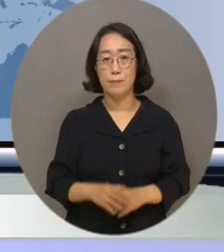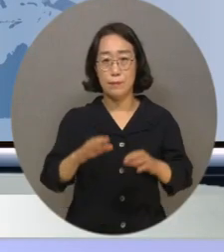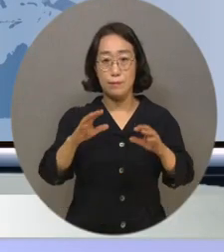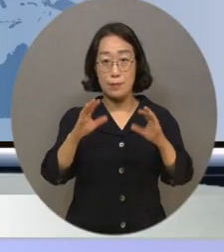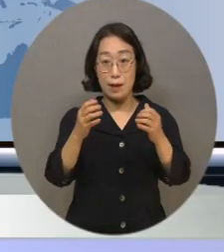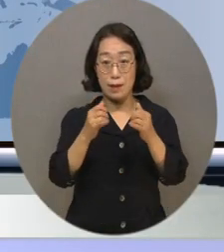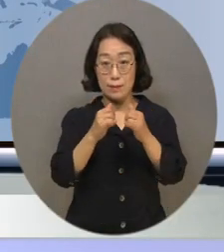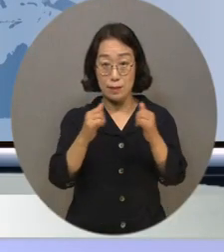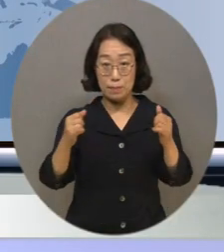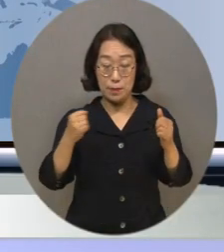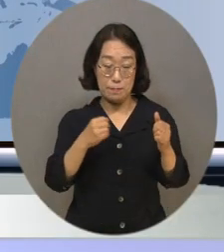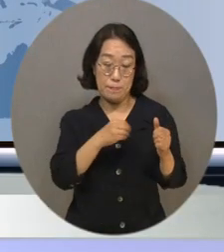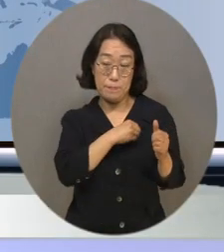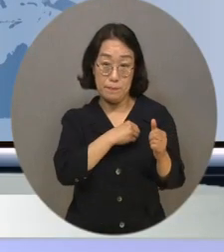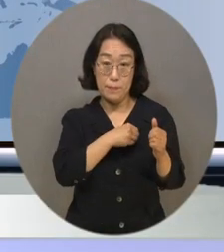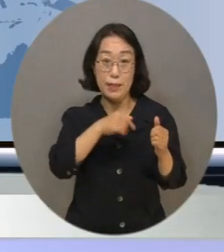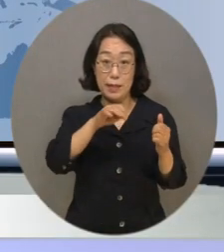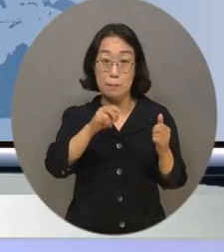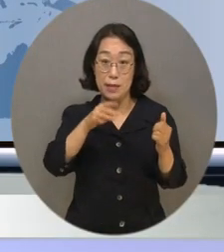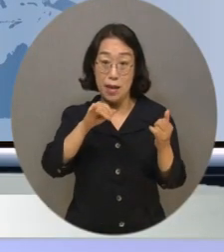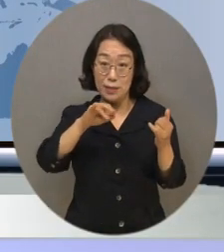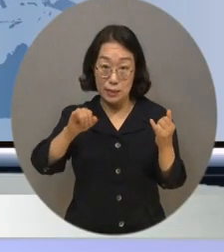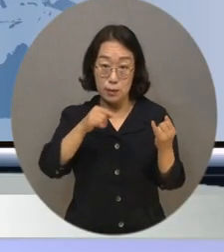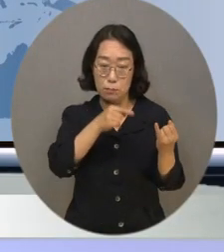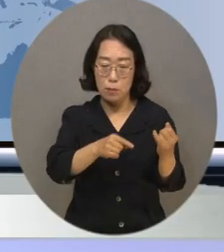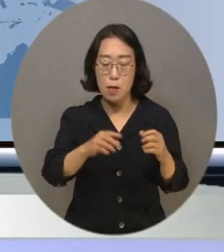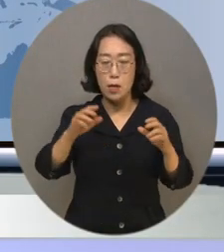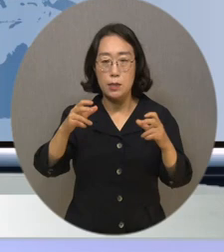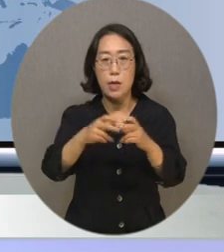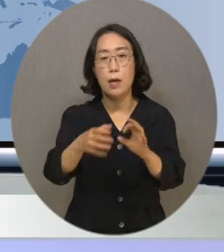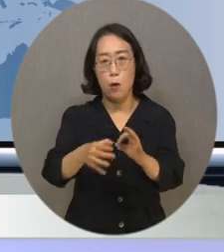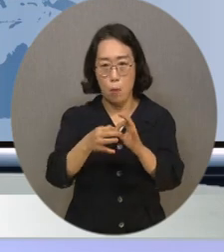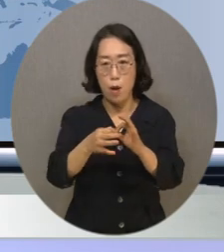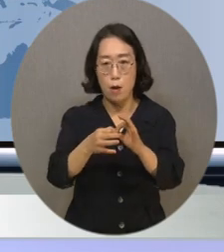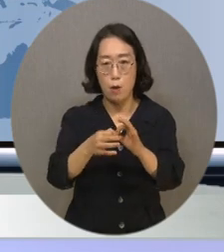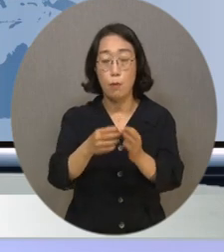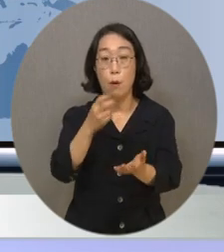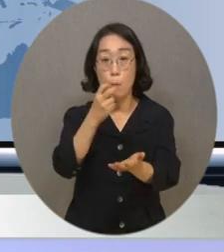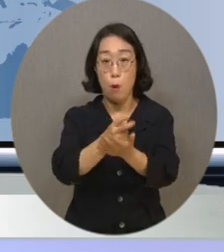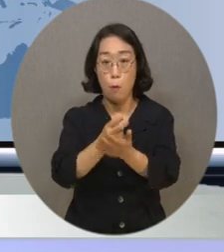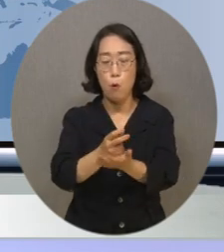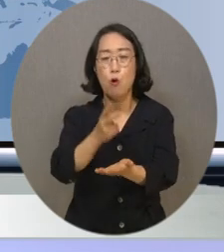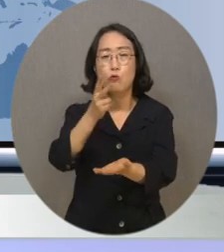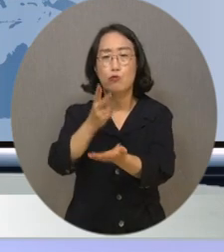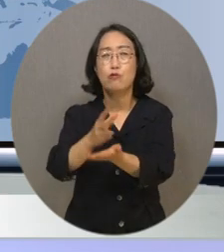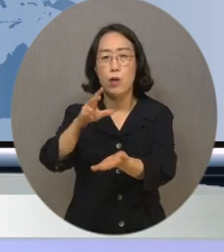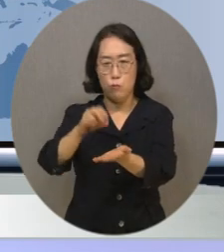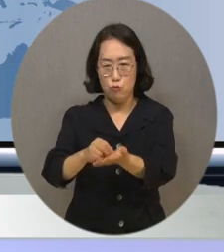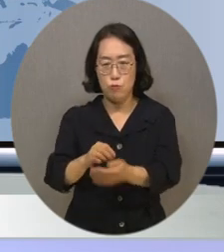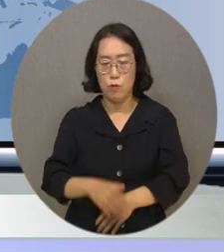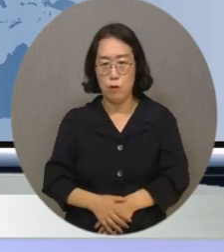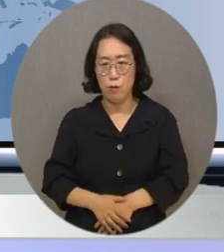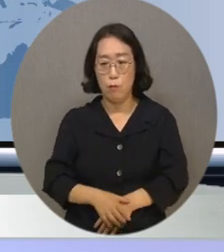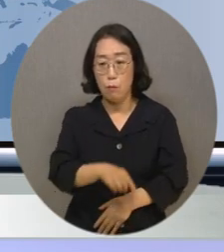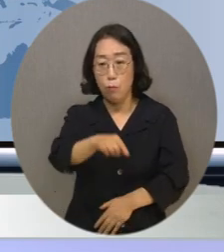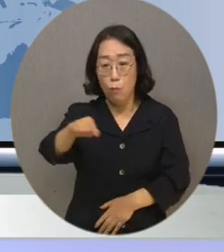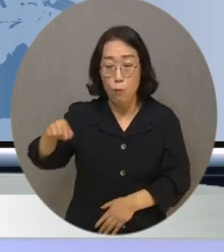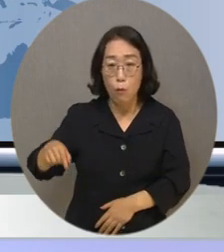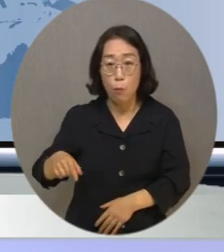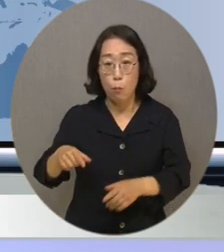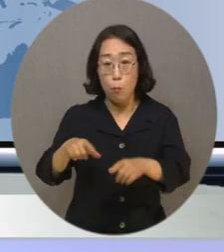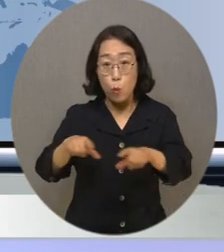국민의인 김예지 의원은 장애인편이 증진법은 일반시설의 장애인 전용주차구역의 주차방의 행위를 금지하고